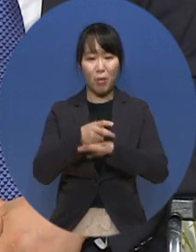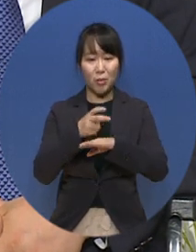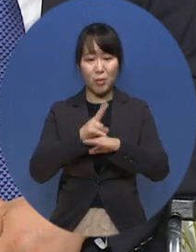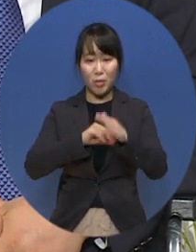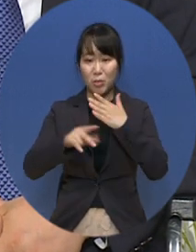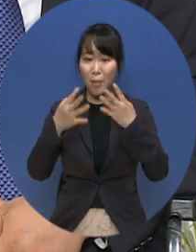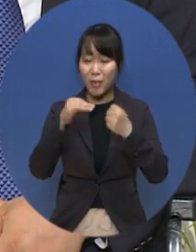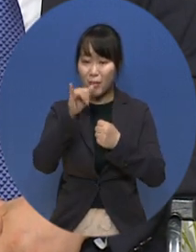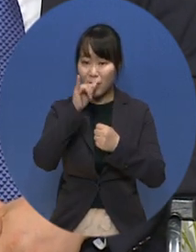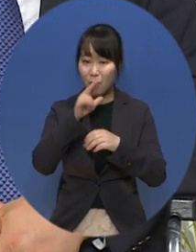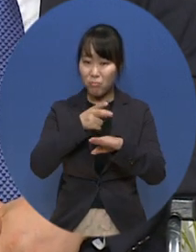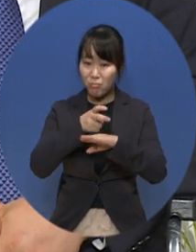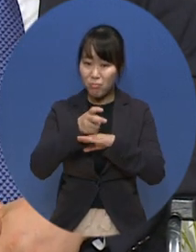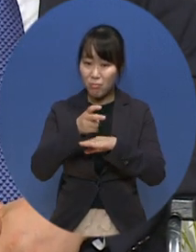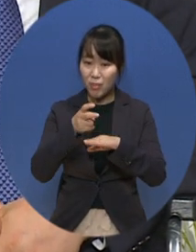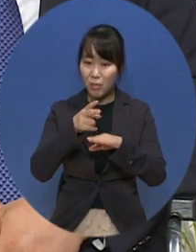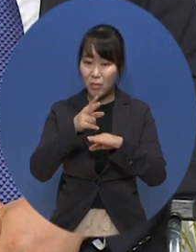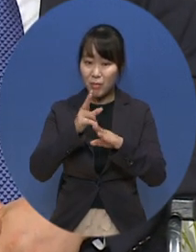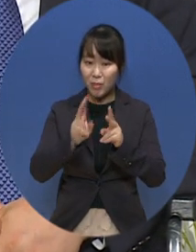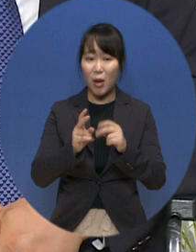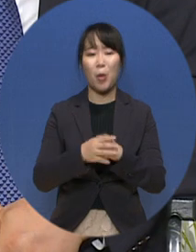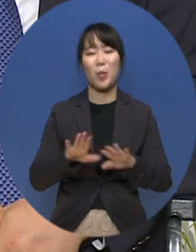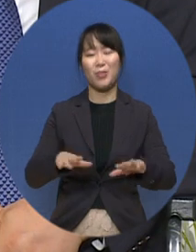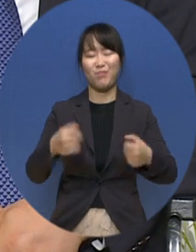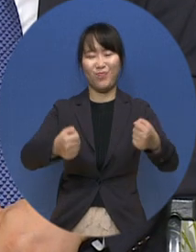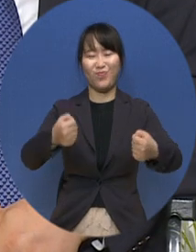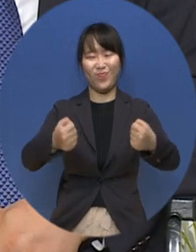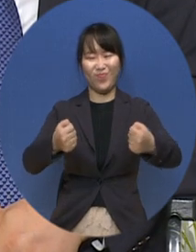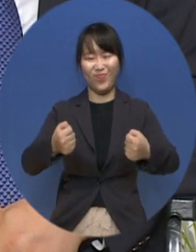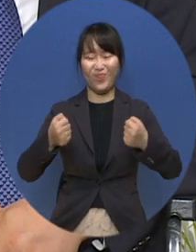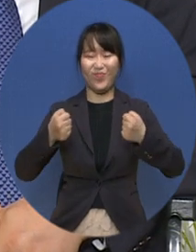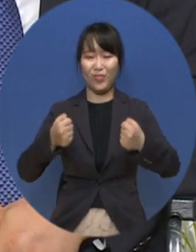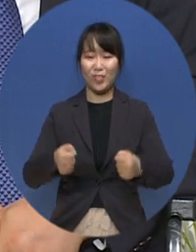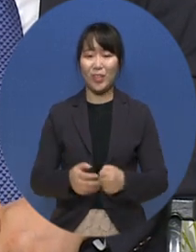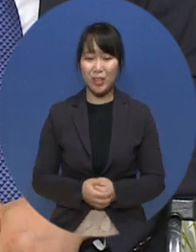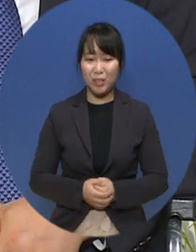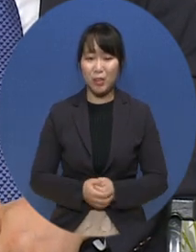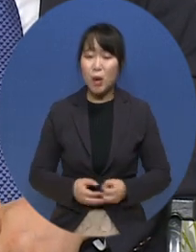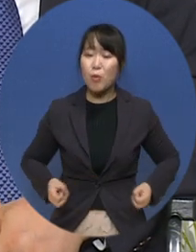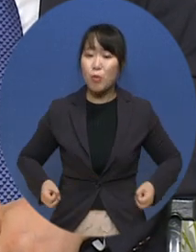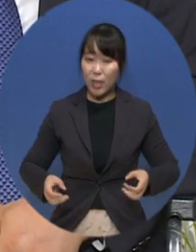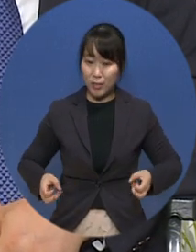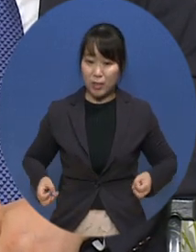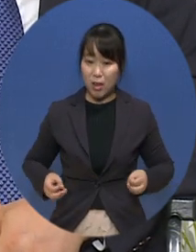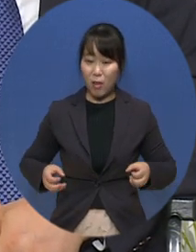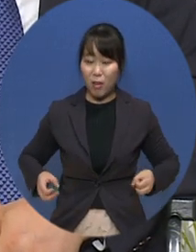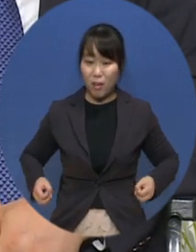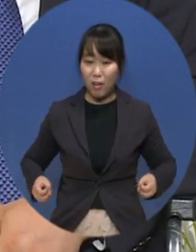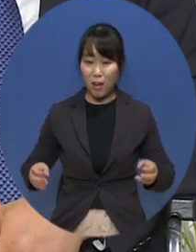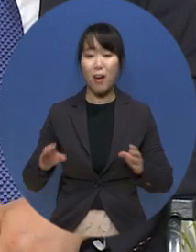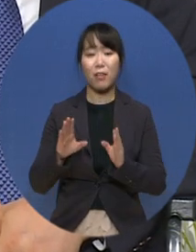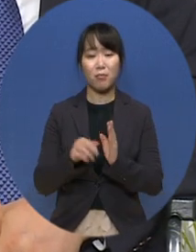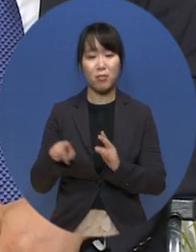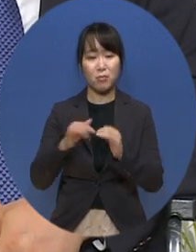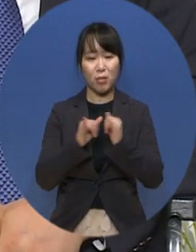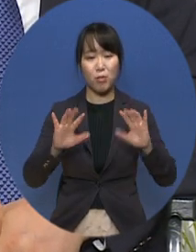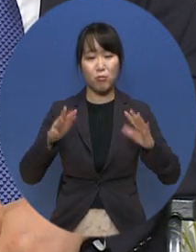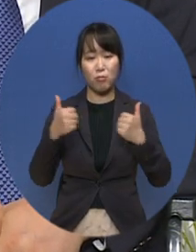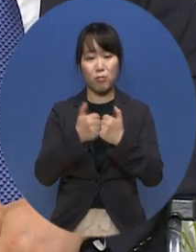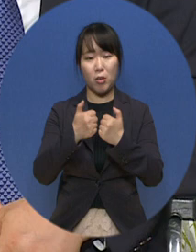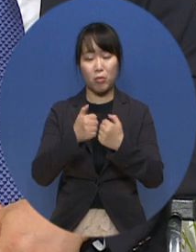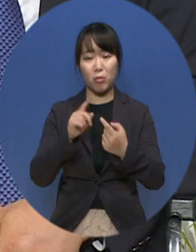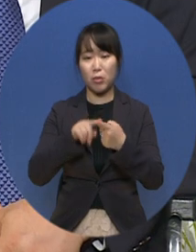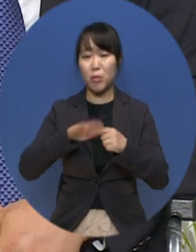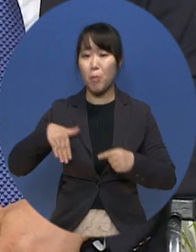탓이 잖아요 예 은 수용 좋다고 어느새 게다 오시는 이렇게 휠체어를 들어갔을 때 에 2분이 국회의원이라는 뭐를